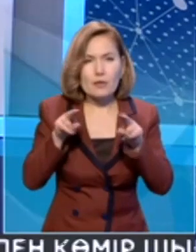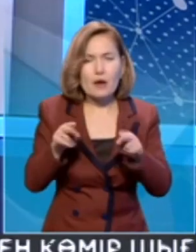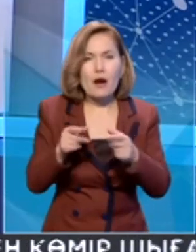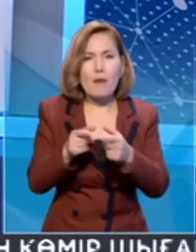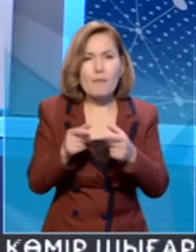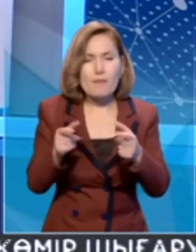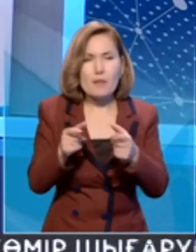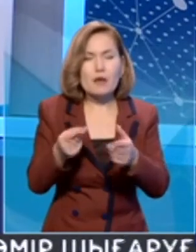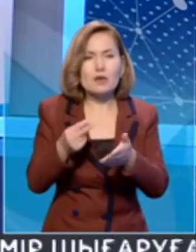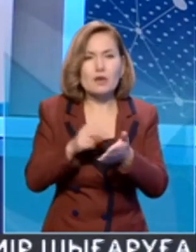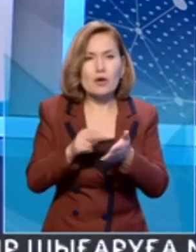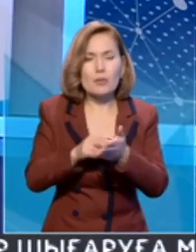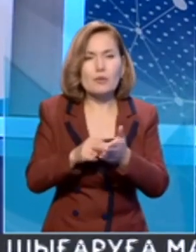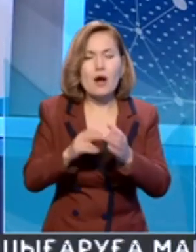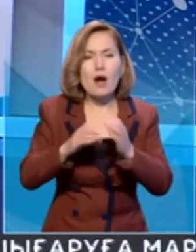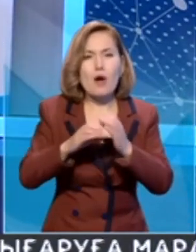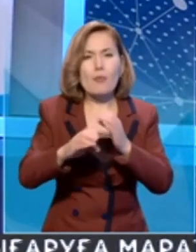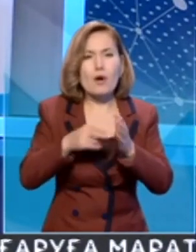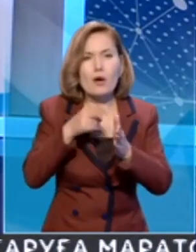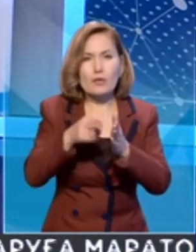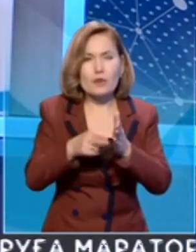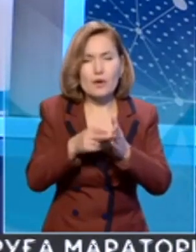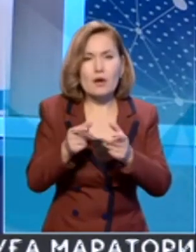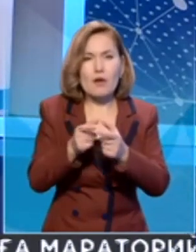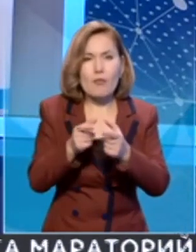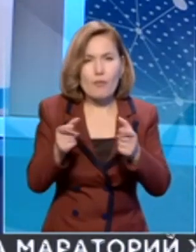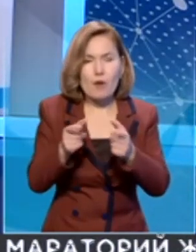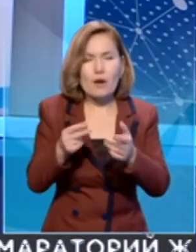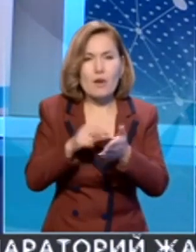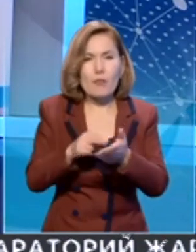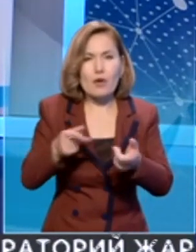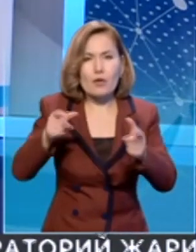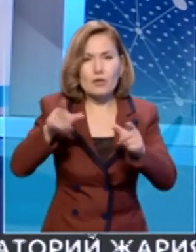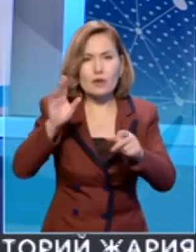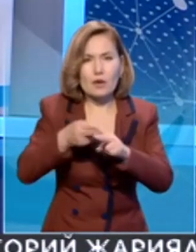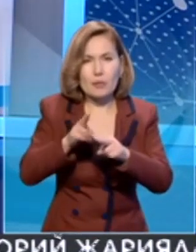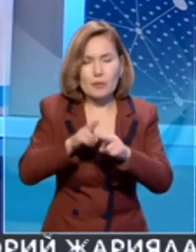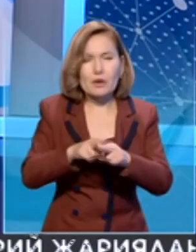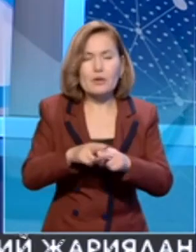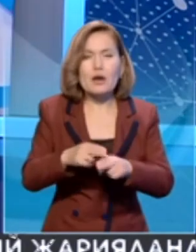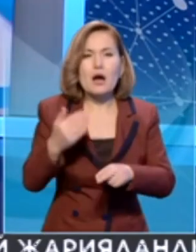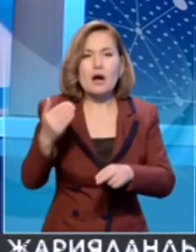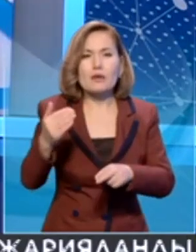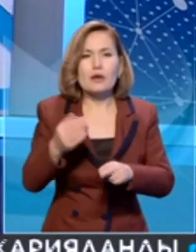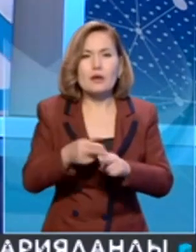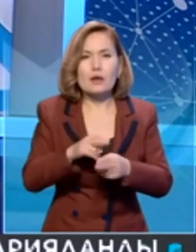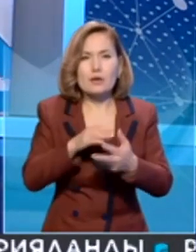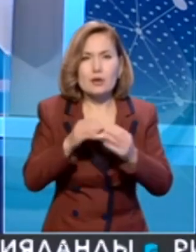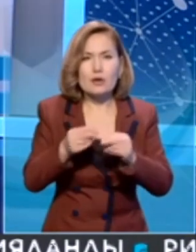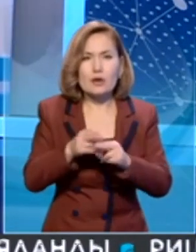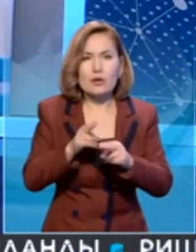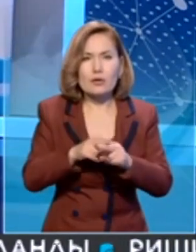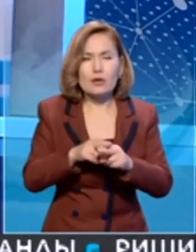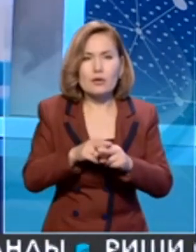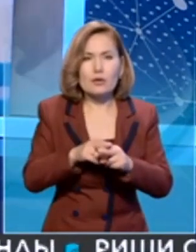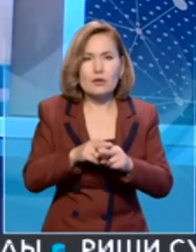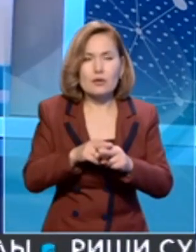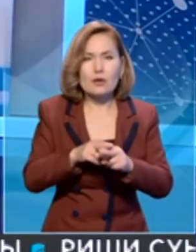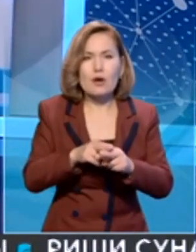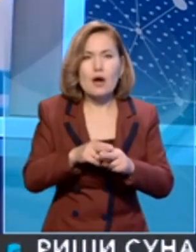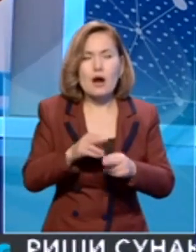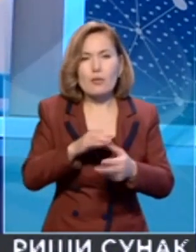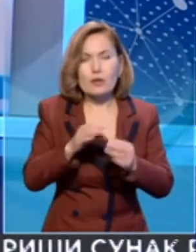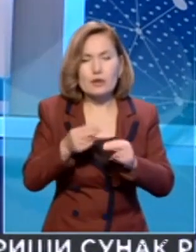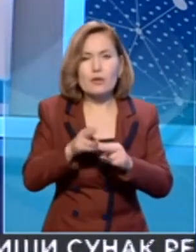өседі. Бұл пойыз вагондарындағы орынды біркелкі бөлу үшін жасалып отыр. Сонымен бірге жауаптылардың сөзінше жолаушылардың